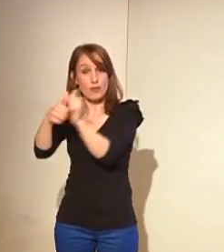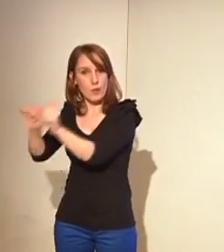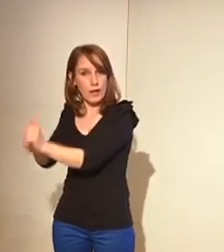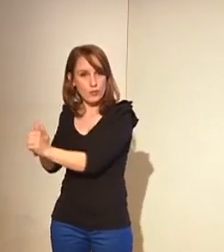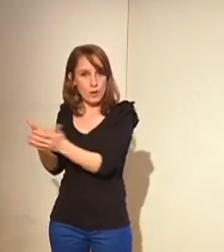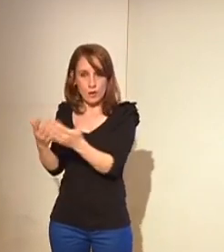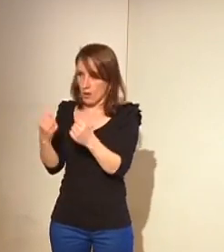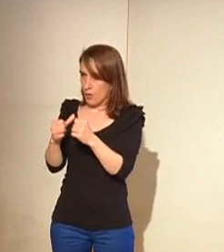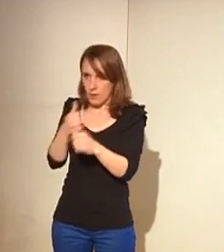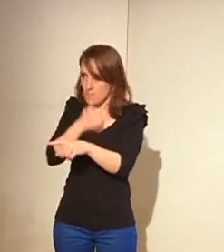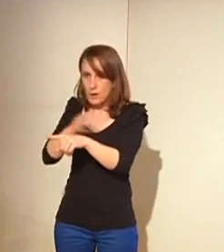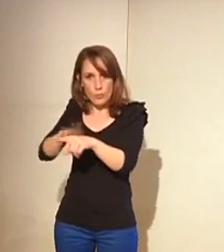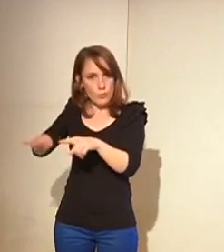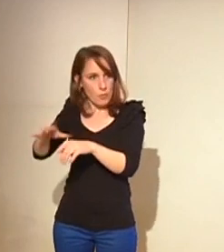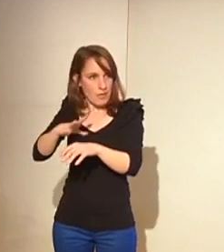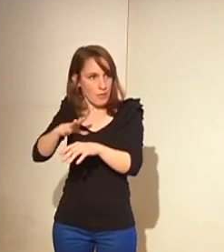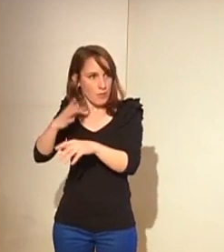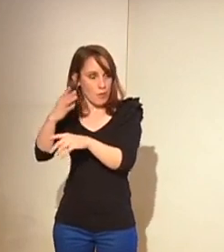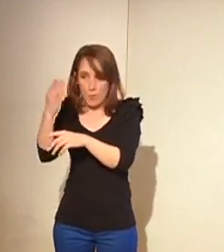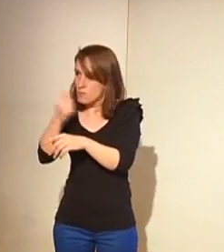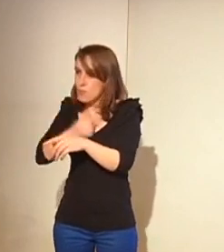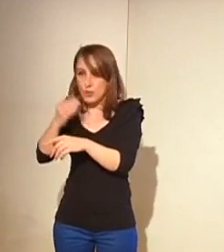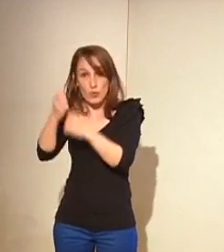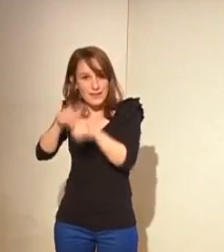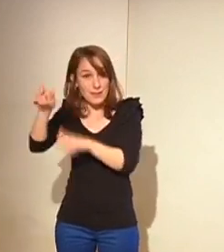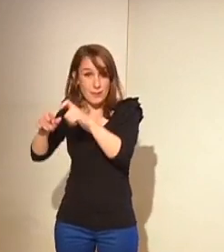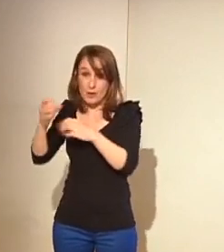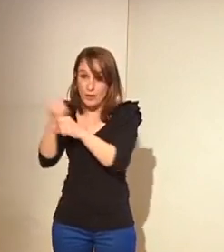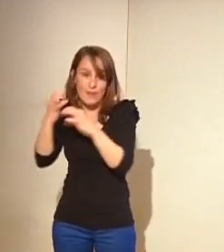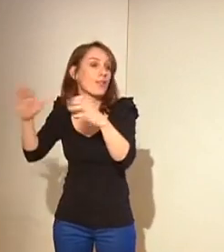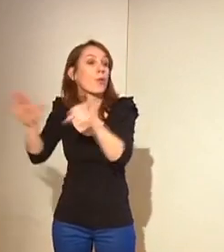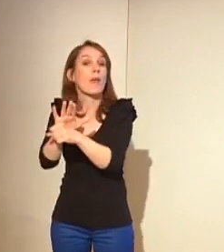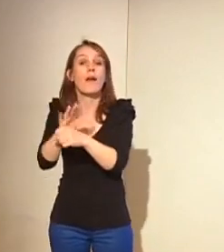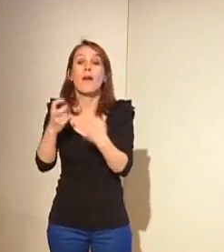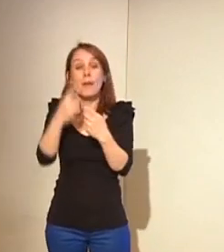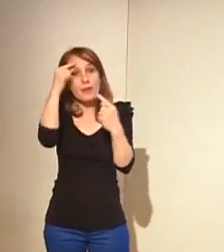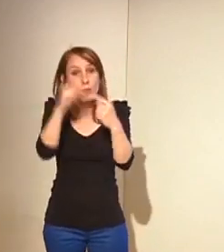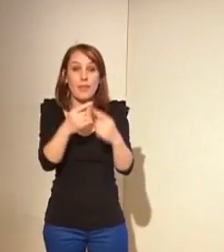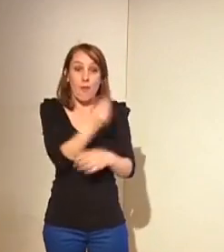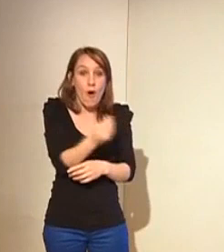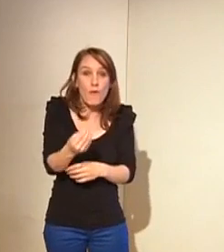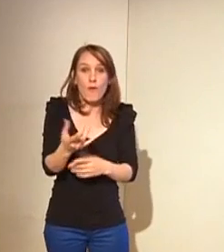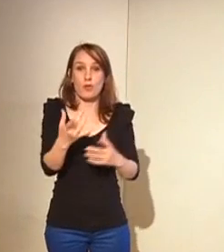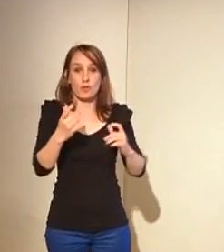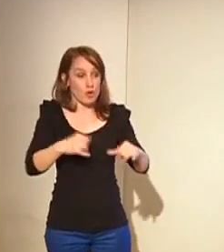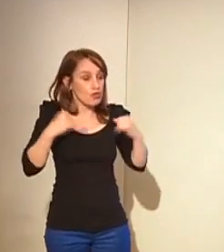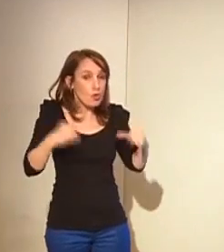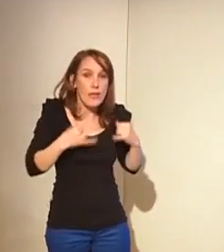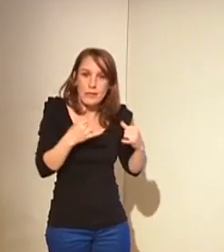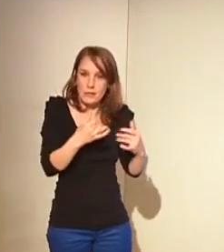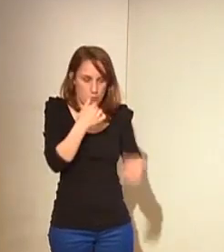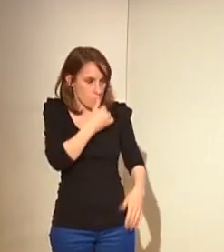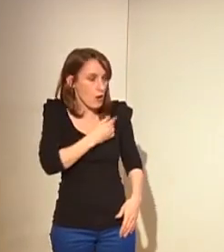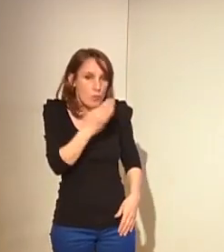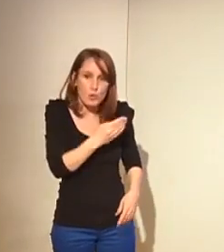exercée à temps plein je pense à la mission de la première adjointe à l'enfant ance la jeunesse la tranquillité publique je pense à